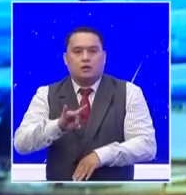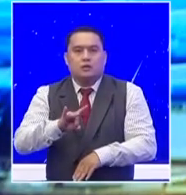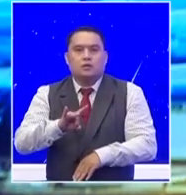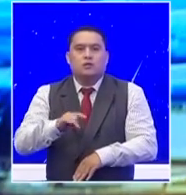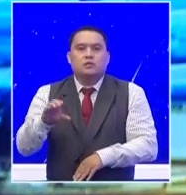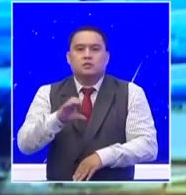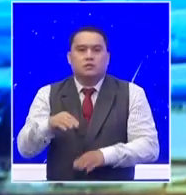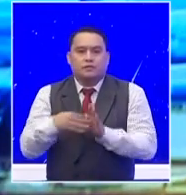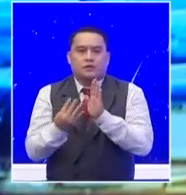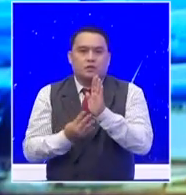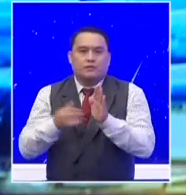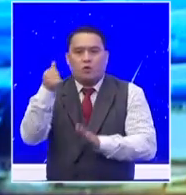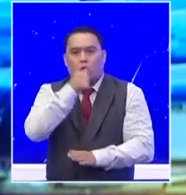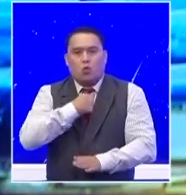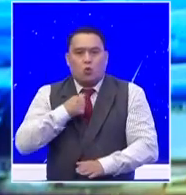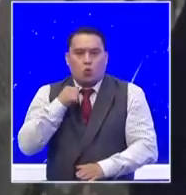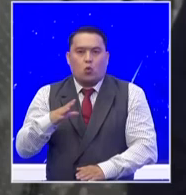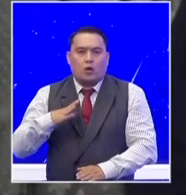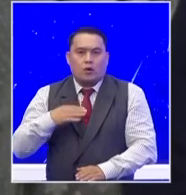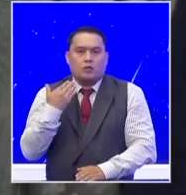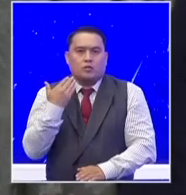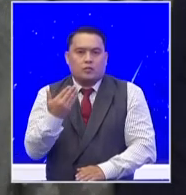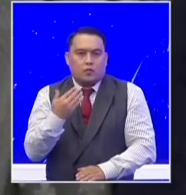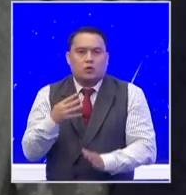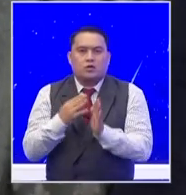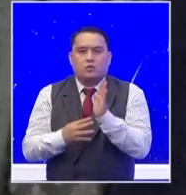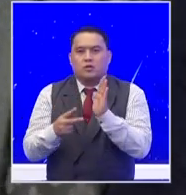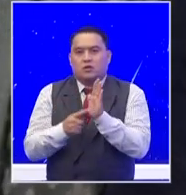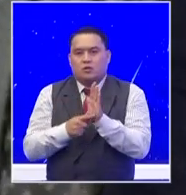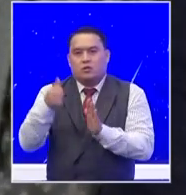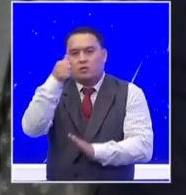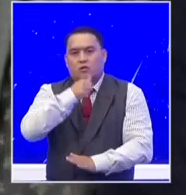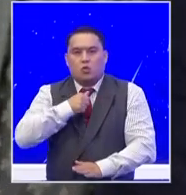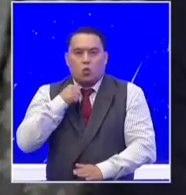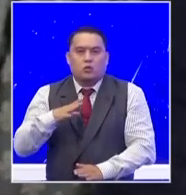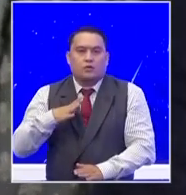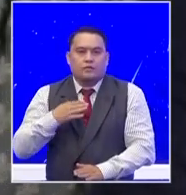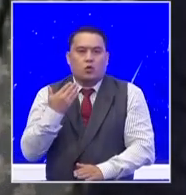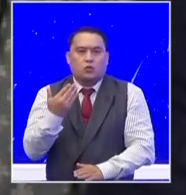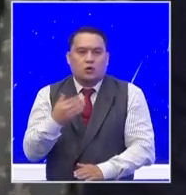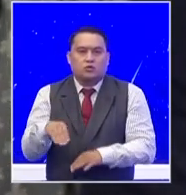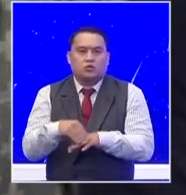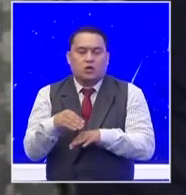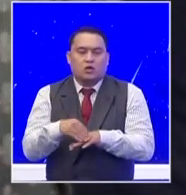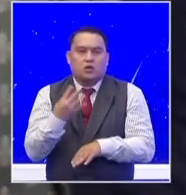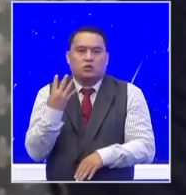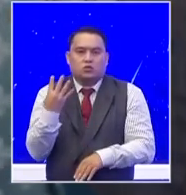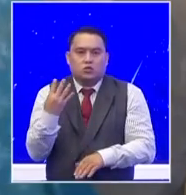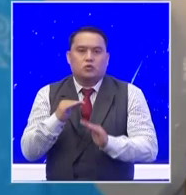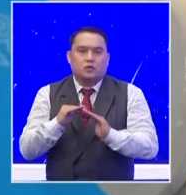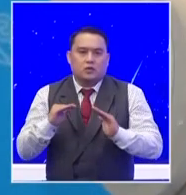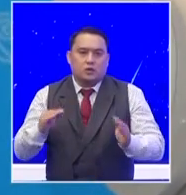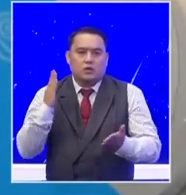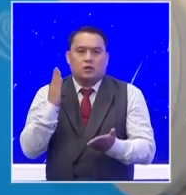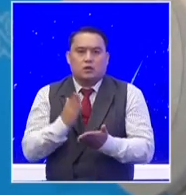сентября 2019 года. Жулан Абрай Аханович родился 7 июля 1979 года. Женат,